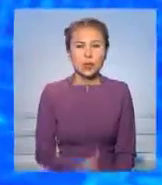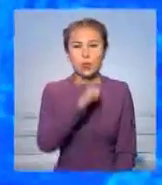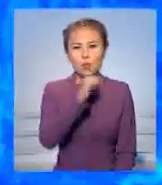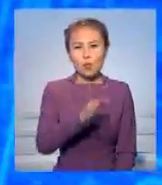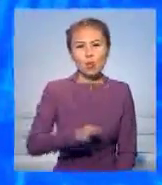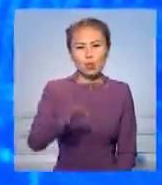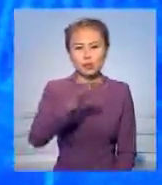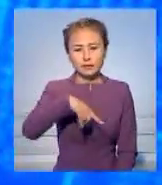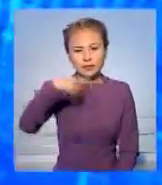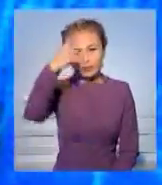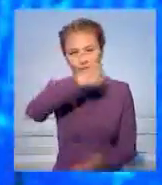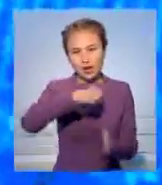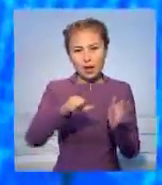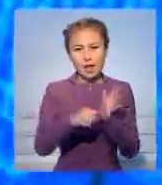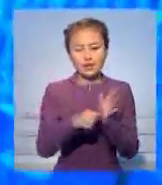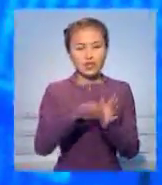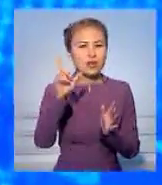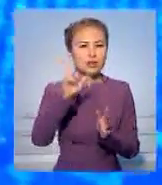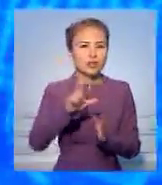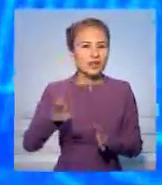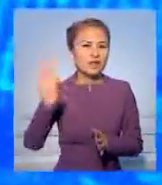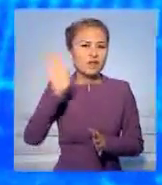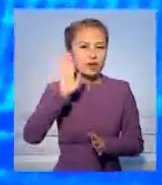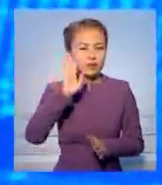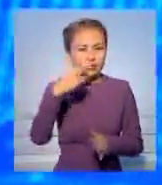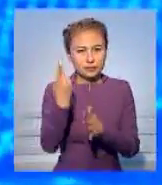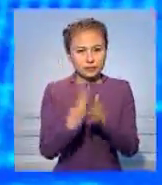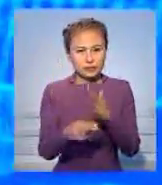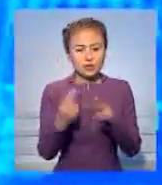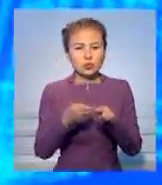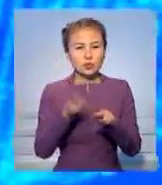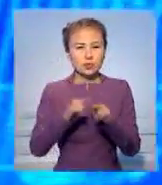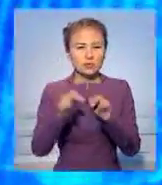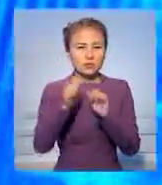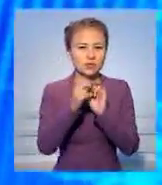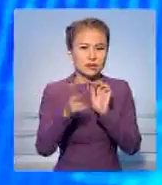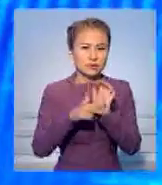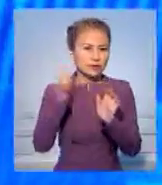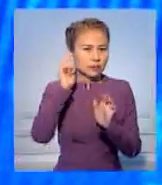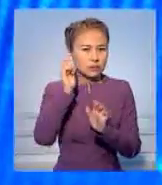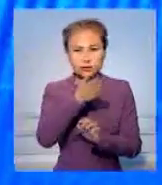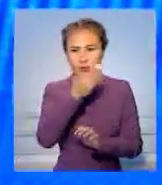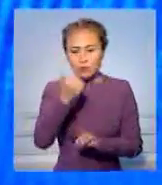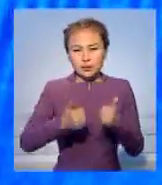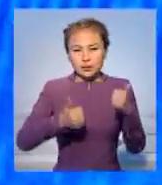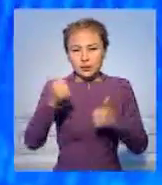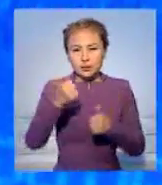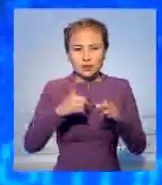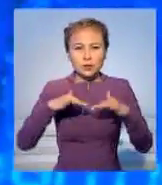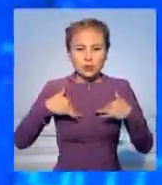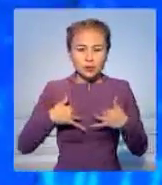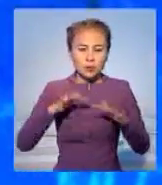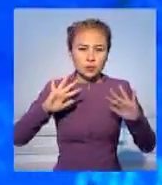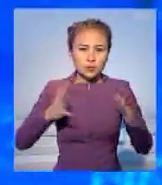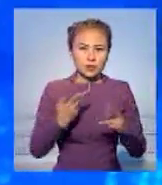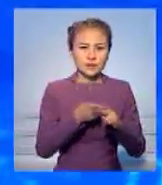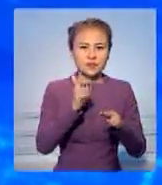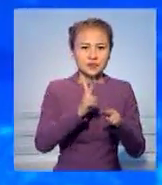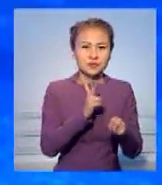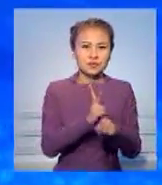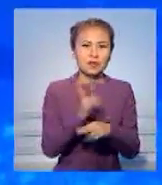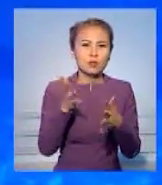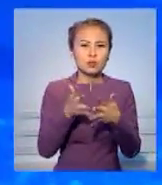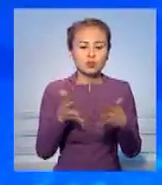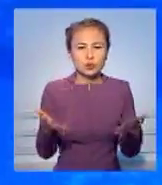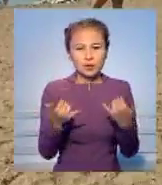Ал Костанай облысында биыл 6 адам суға кеткен. Оның екеуі кәмелеттік жасқа толмаған бала. Былтырғы осы мерзіммен салыстырғанда қайғылы оқиғалар саны екі есе